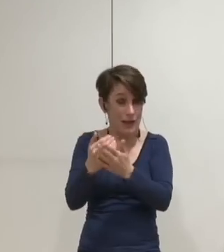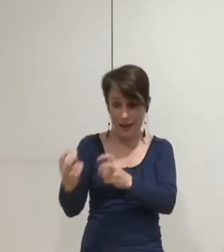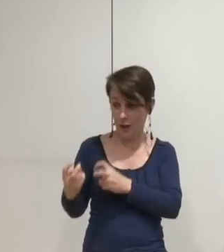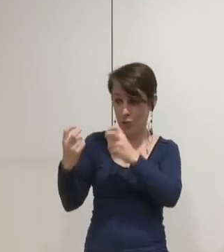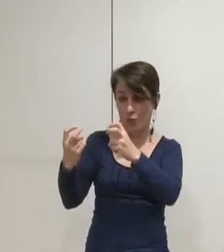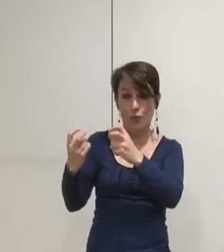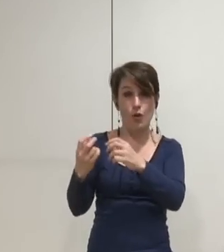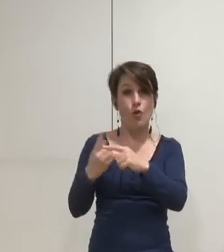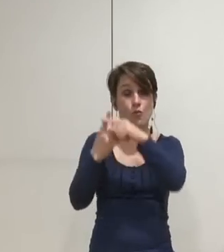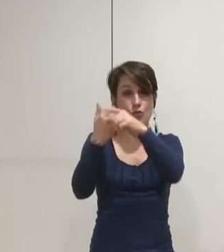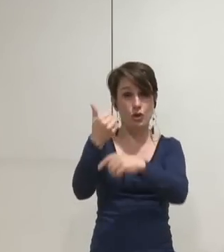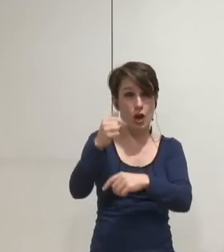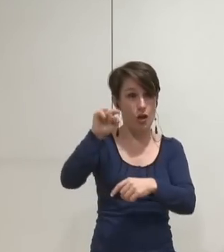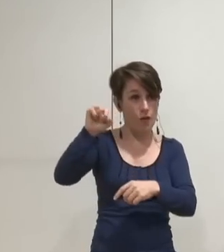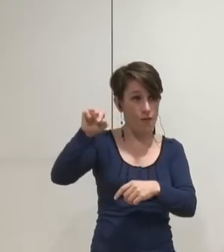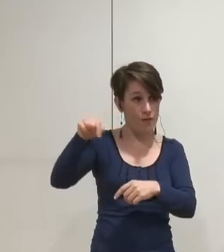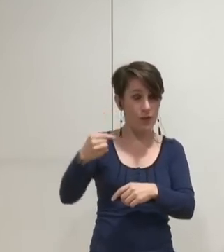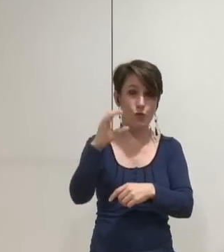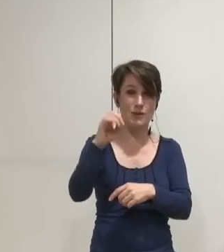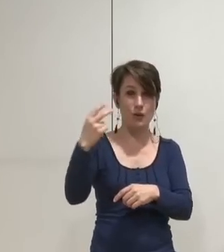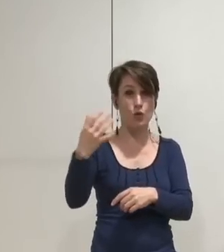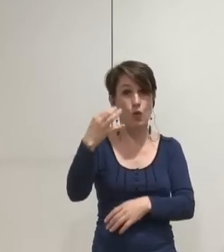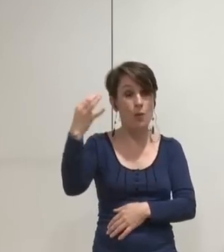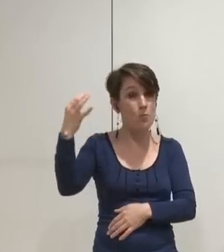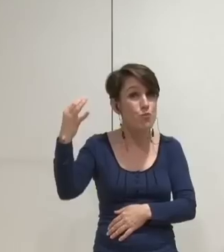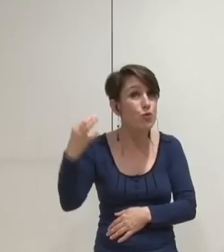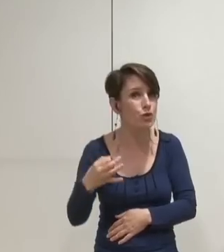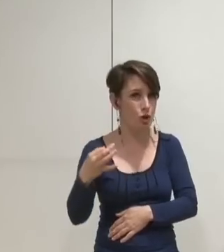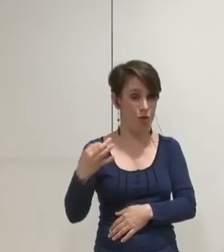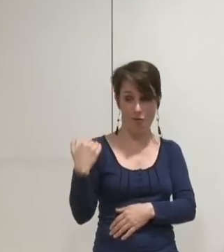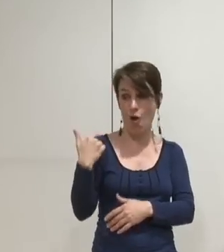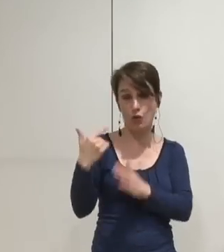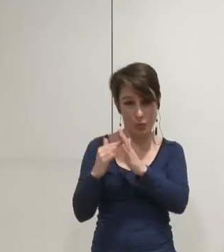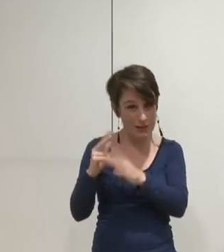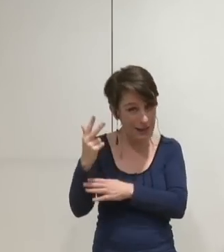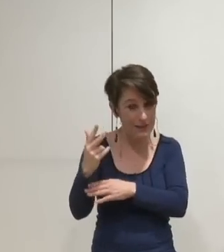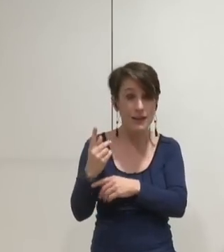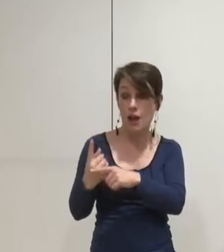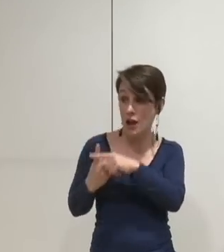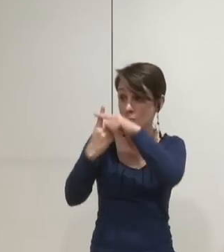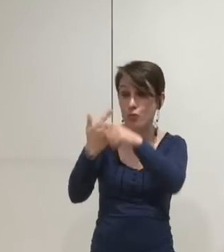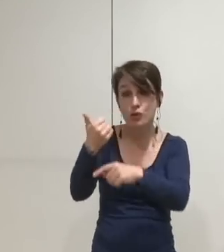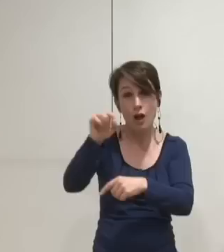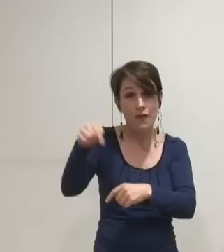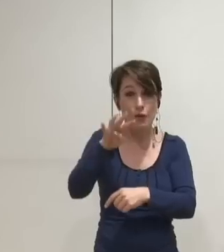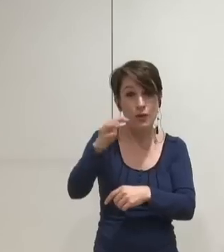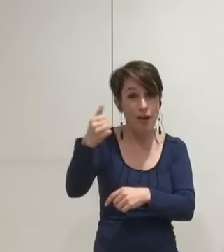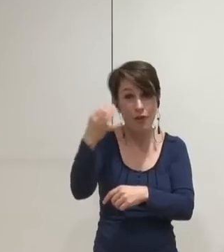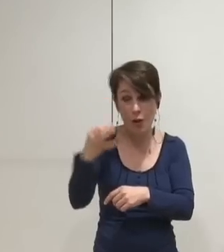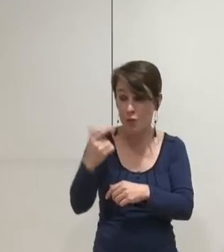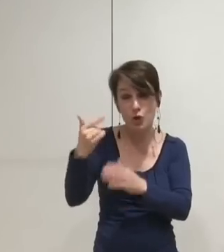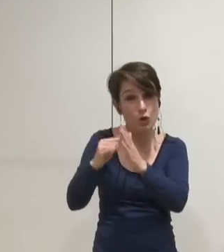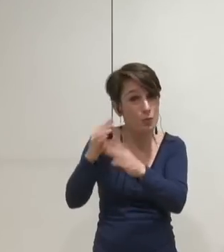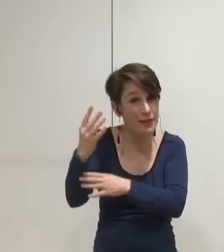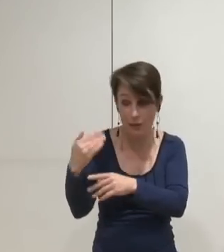1 € pas 1 € excusez-moi 1,03 % en 2013 et 1,41 % en 2014